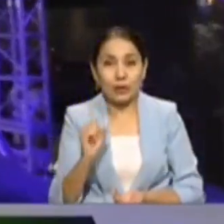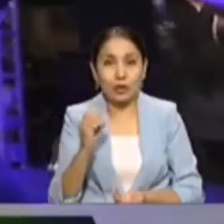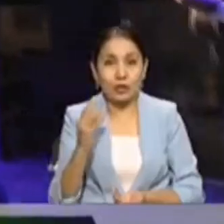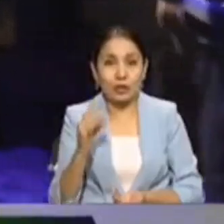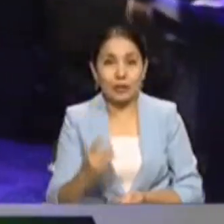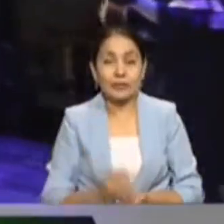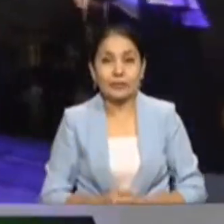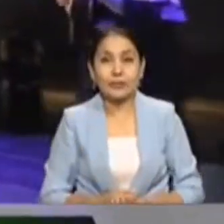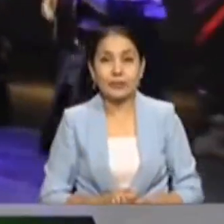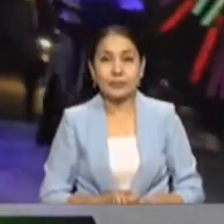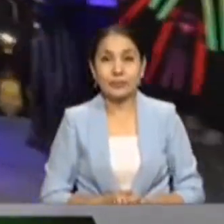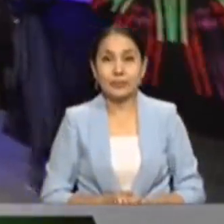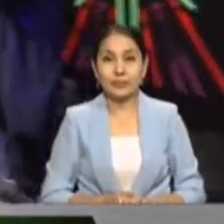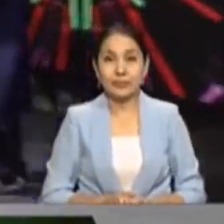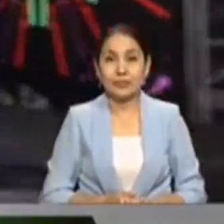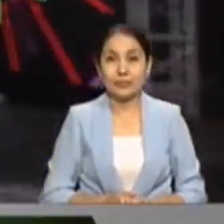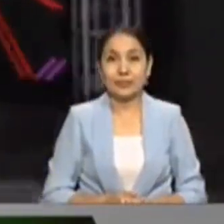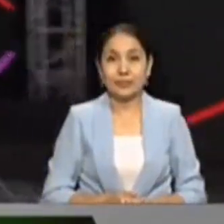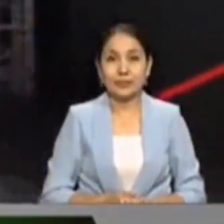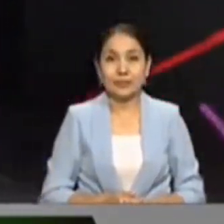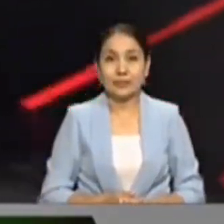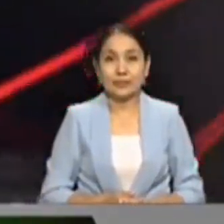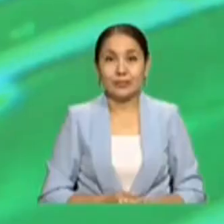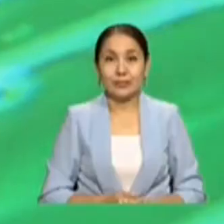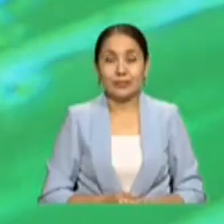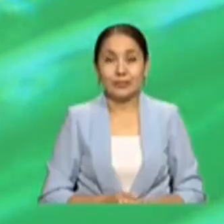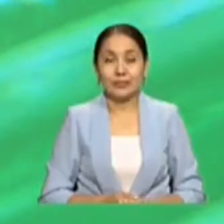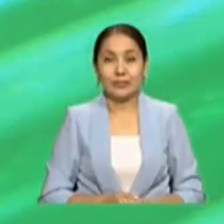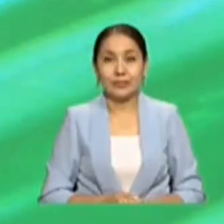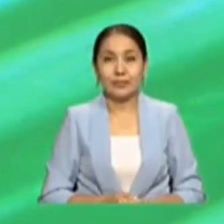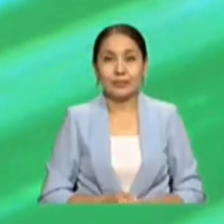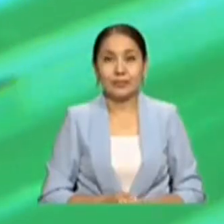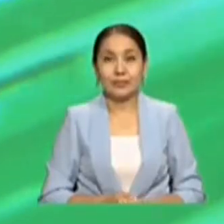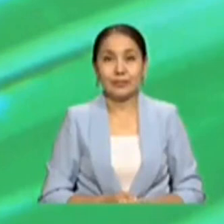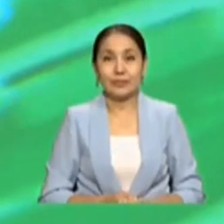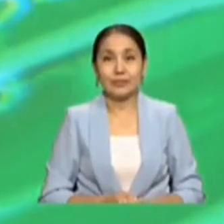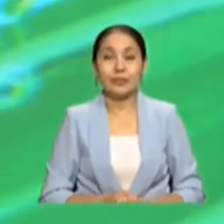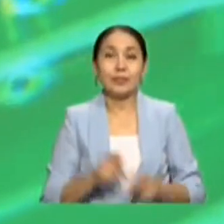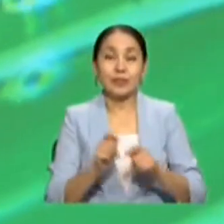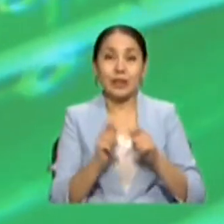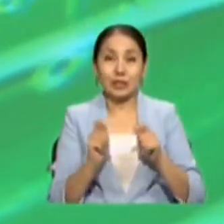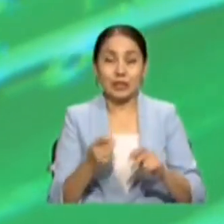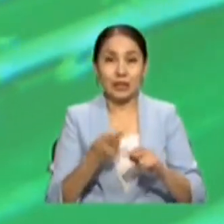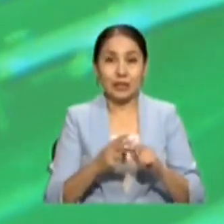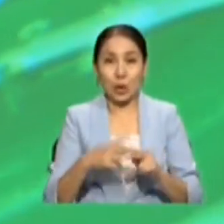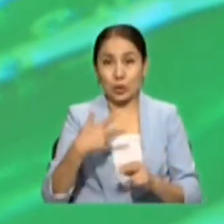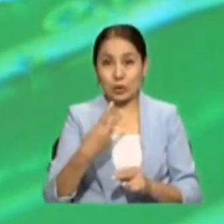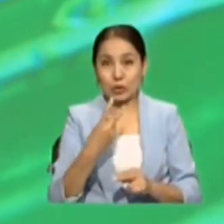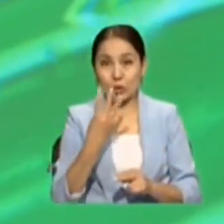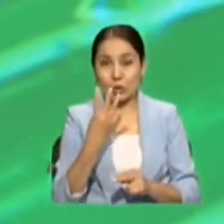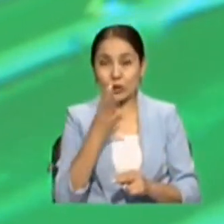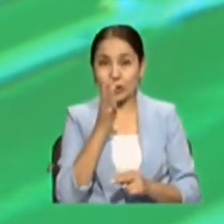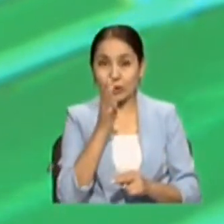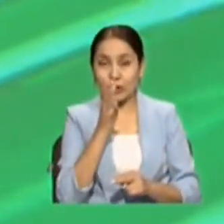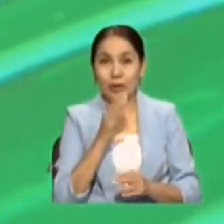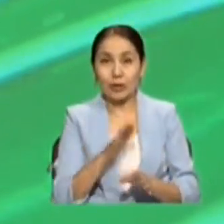Toshnazarov, Yoshlar. Tashkil etilganiga 34 yil to'lgan Toshkent